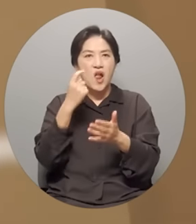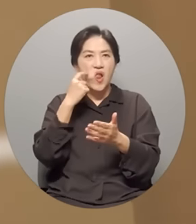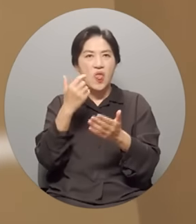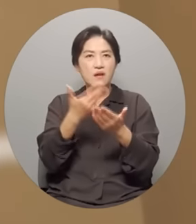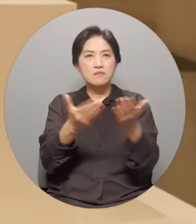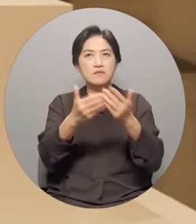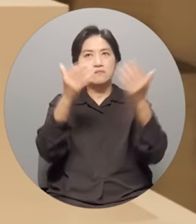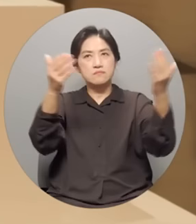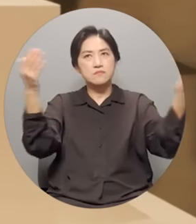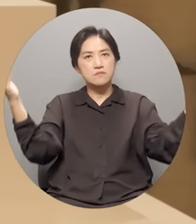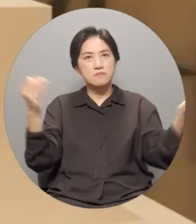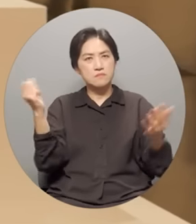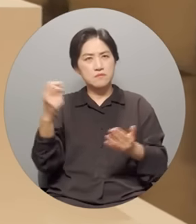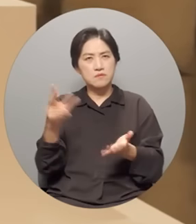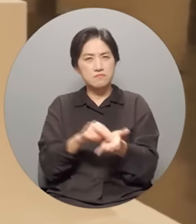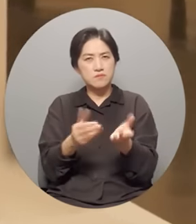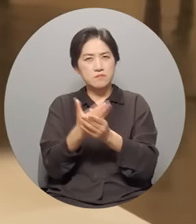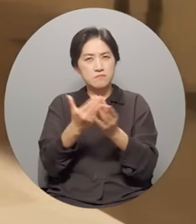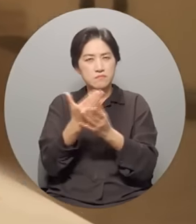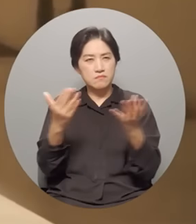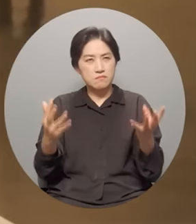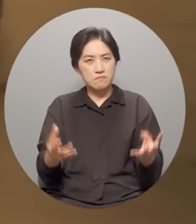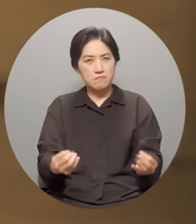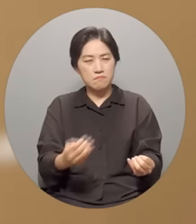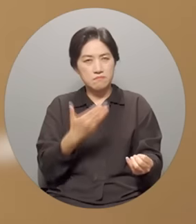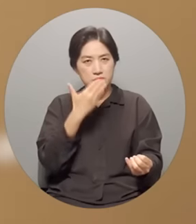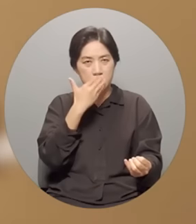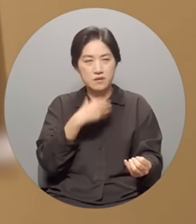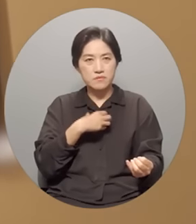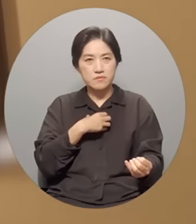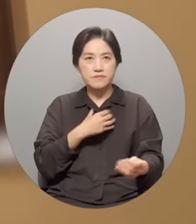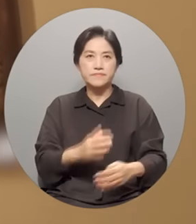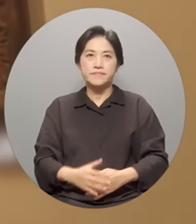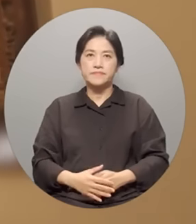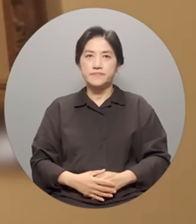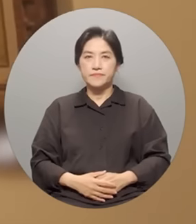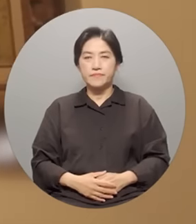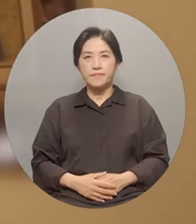논란이 더 잦아질 수 있다는 우려가 나옵니다 MBC 뉴스 임소정 있니다